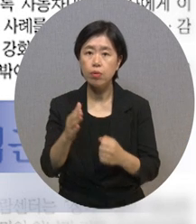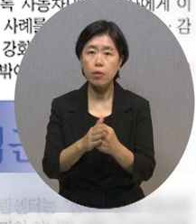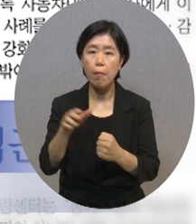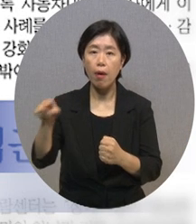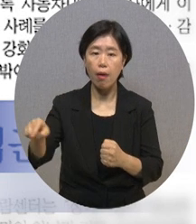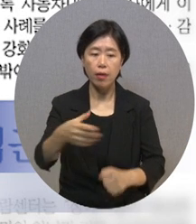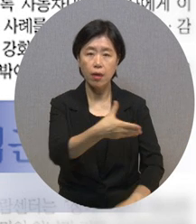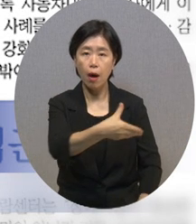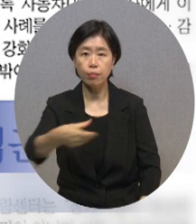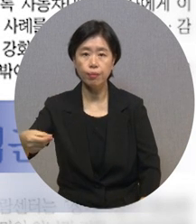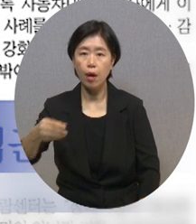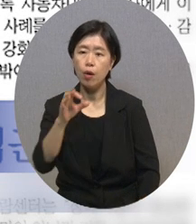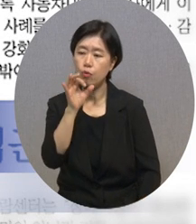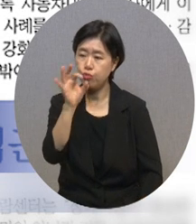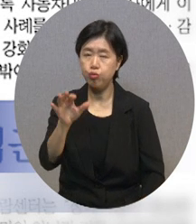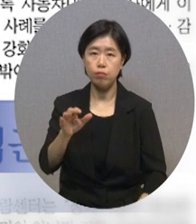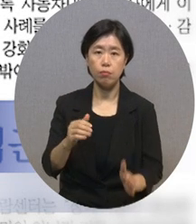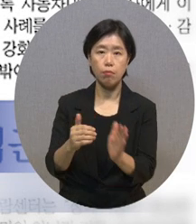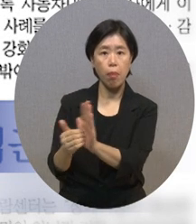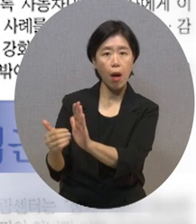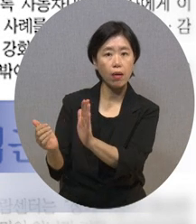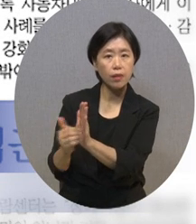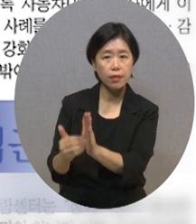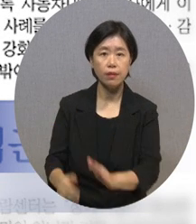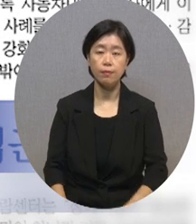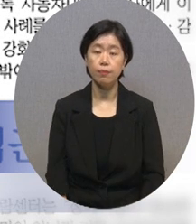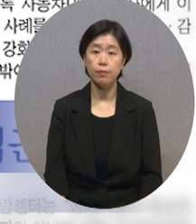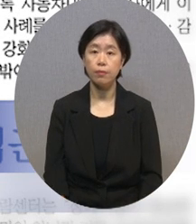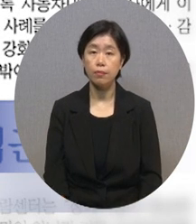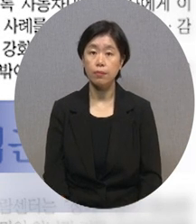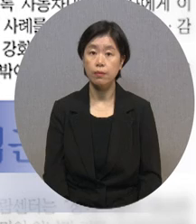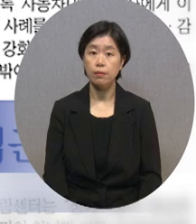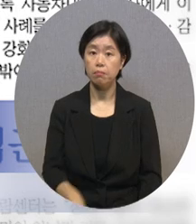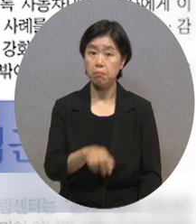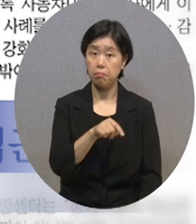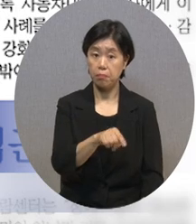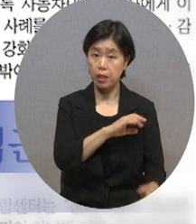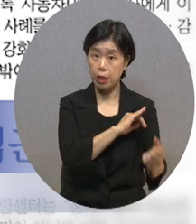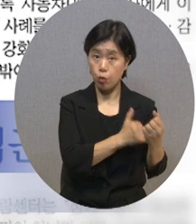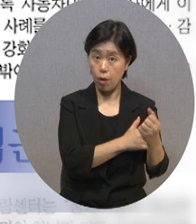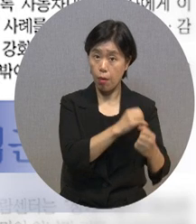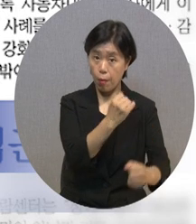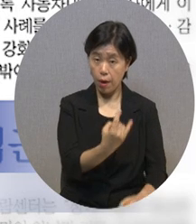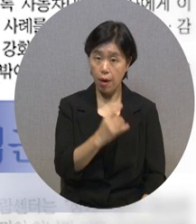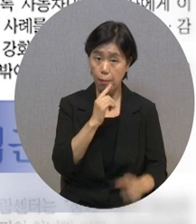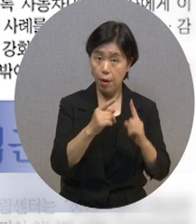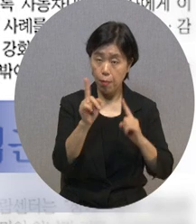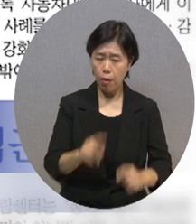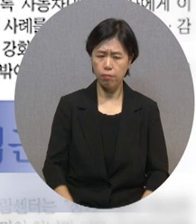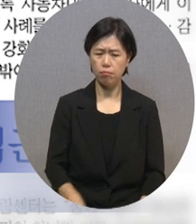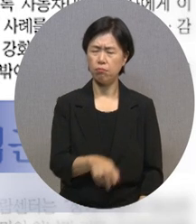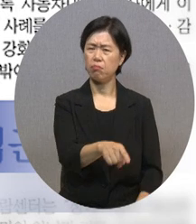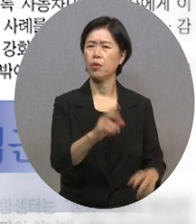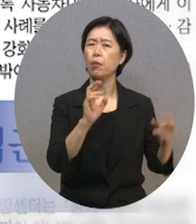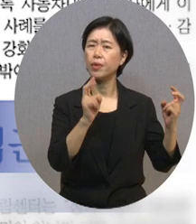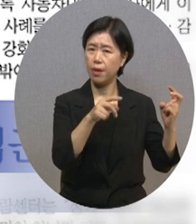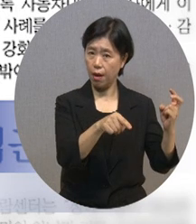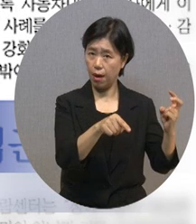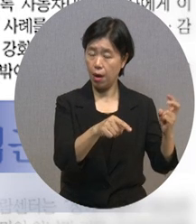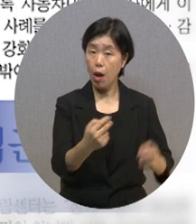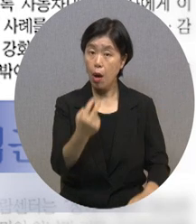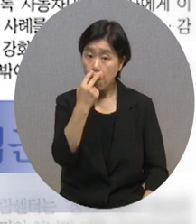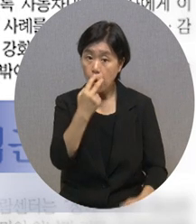대열을 거부했다고 말했습니다 인권이 장애인 차별 시정 위원회는 자동차 보험 운영사가 자동차 보험 계약에